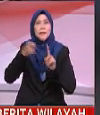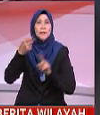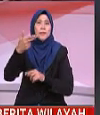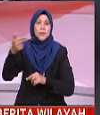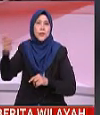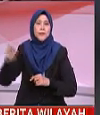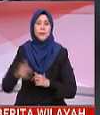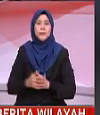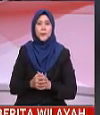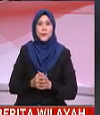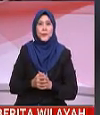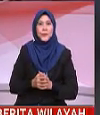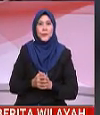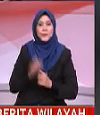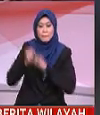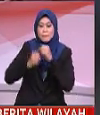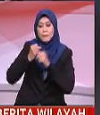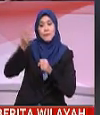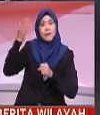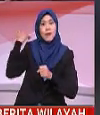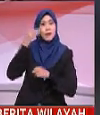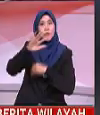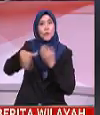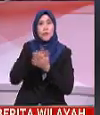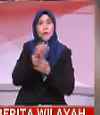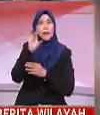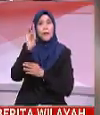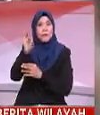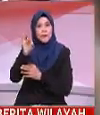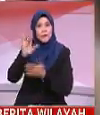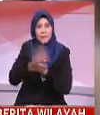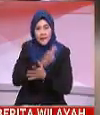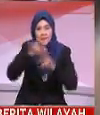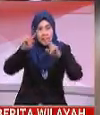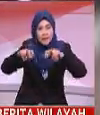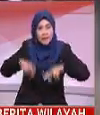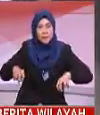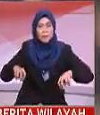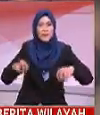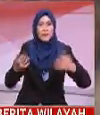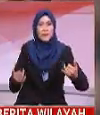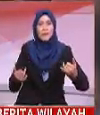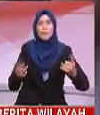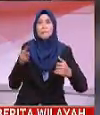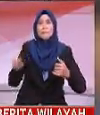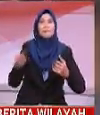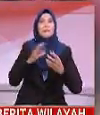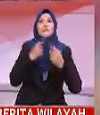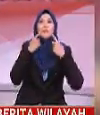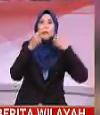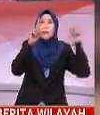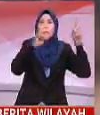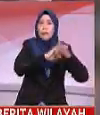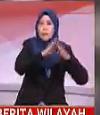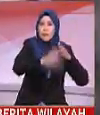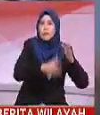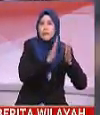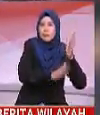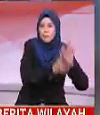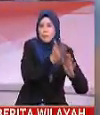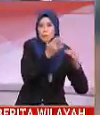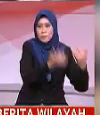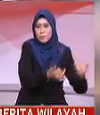Indonesia. Manakala bagi tahun lepas, kesemua 8 kertas siasatan di bawah Atip SOM berjaya diselesaikan iaitu